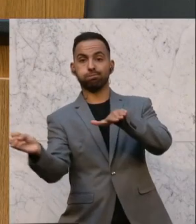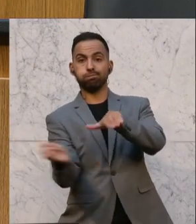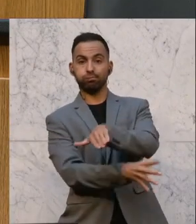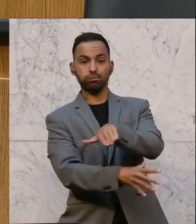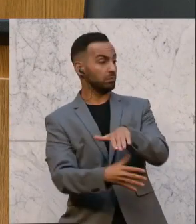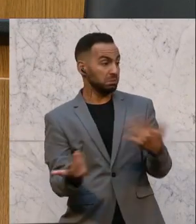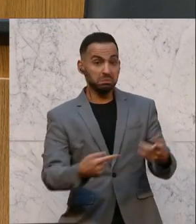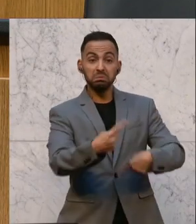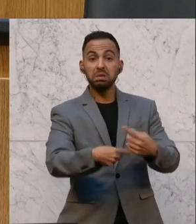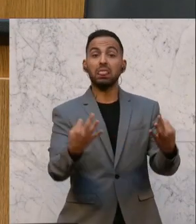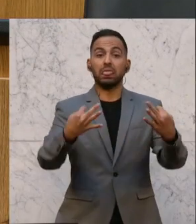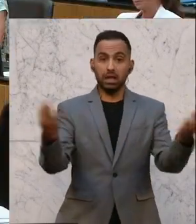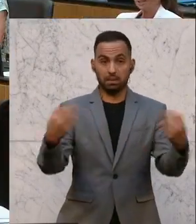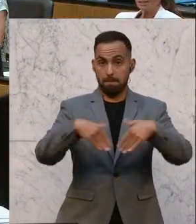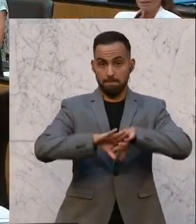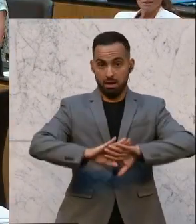nichts mehr.